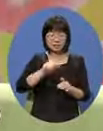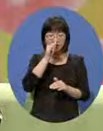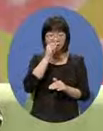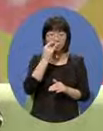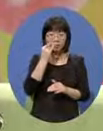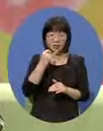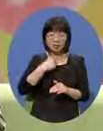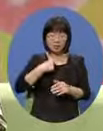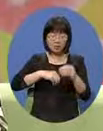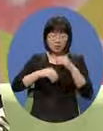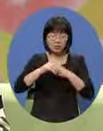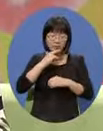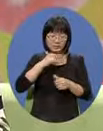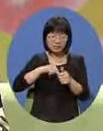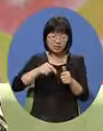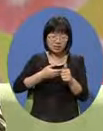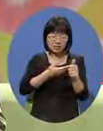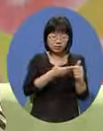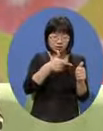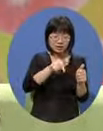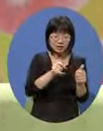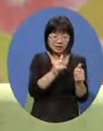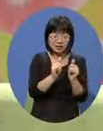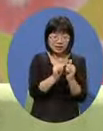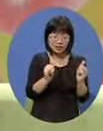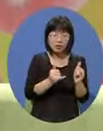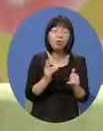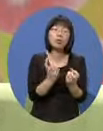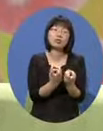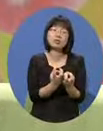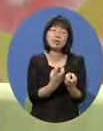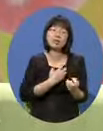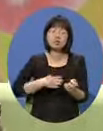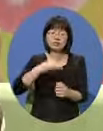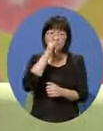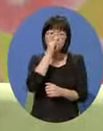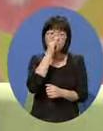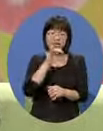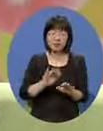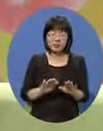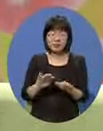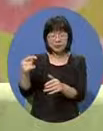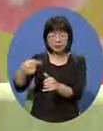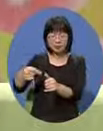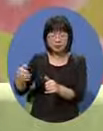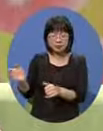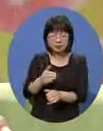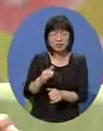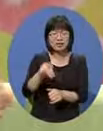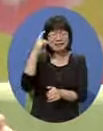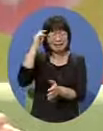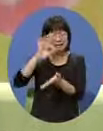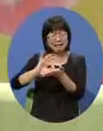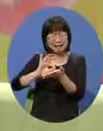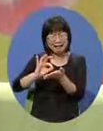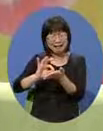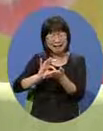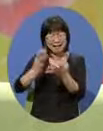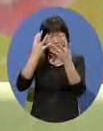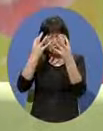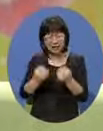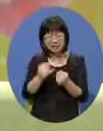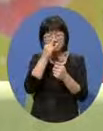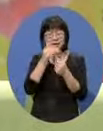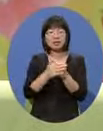아이가 오히려 또 이제 가해자가 될까 봐 걱정이시고. 근데 요즘 엄마들이요. 진짜 뭐 교육부터 시작해가지고 신경을 너무 많이 써야